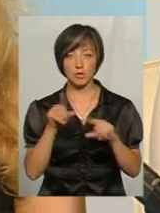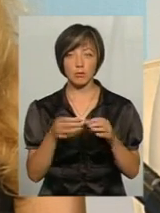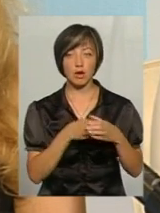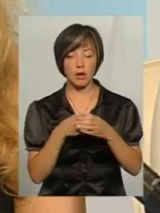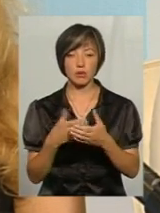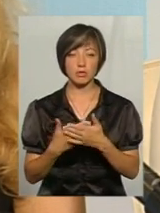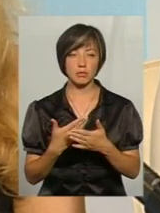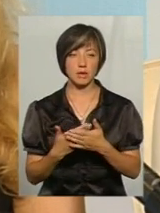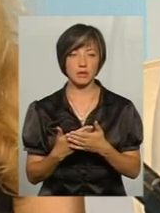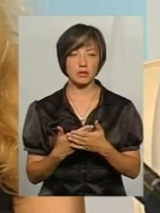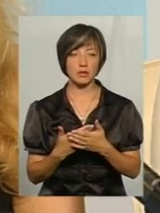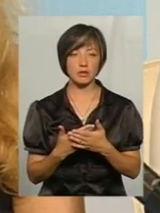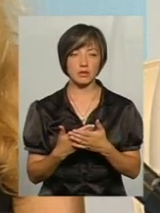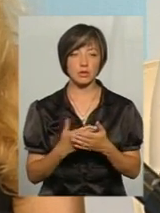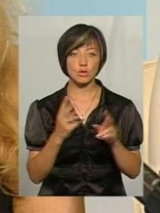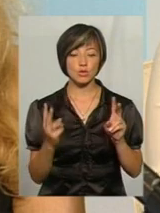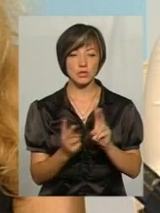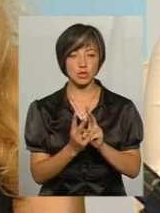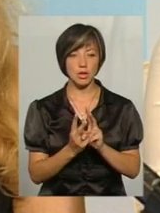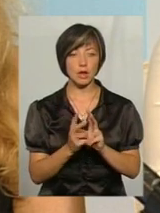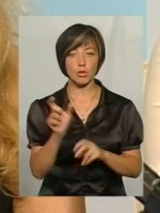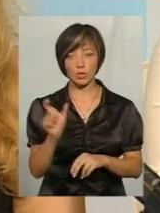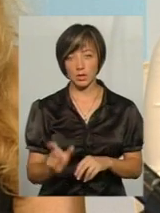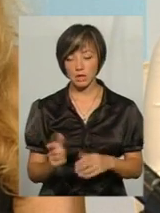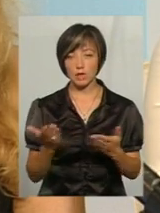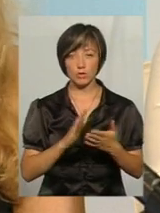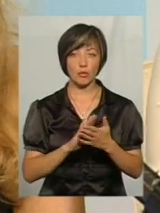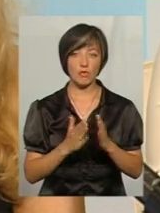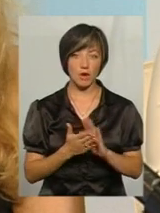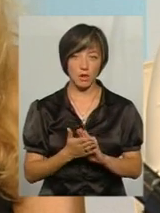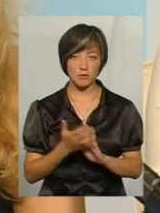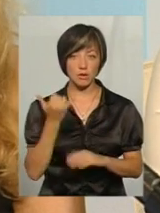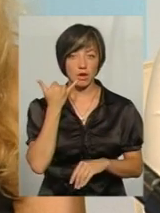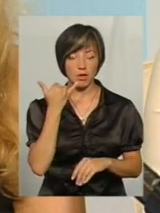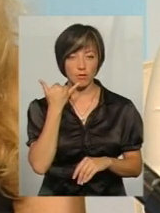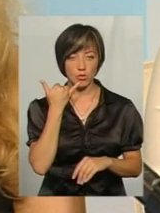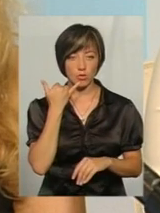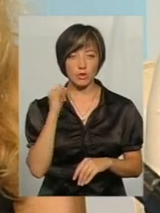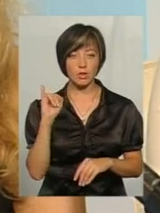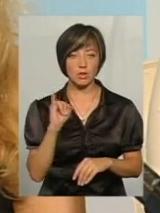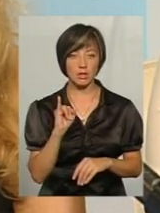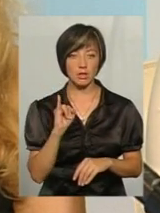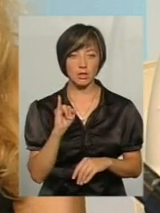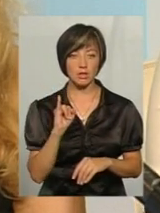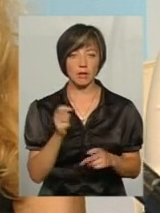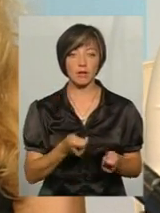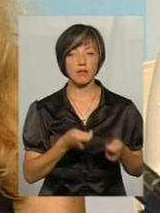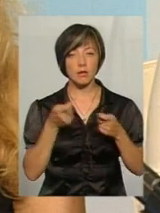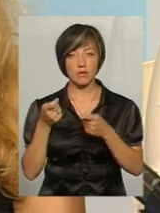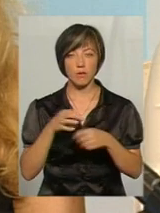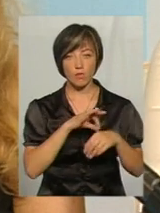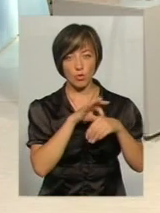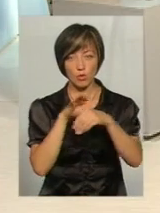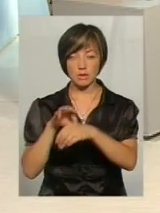прямо в Росію. Там їх зустрічає посередник, наприклад, з яким домовлялися по телефону, і вивозить